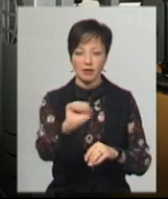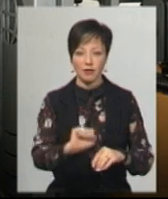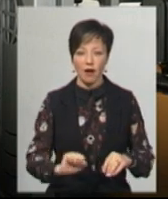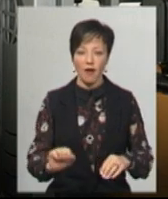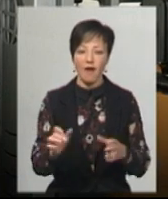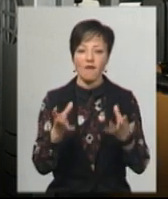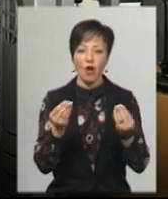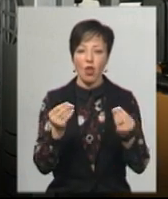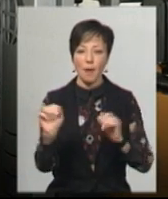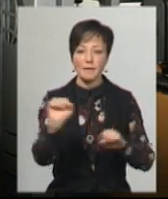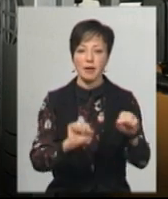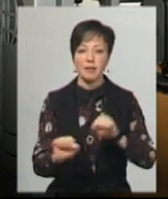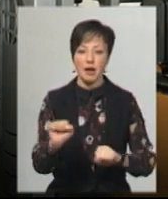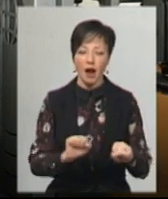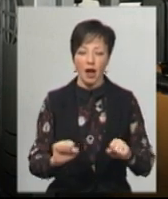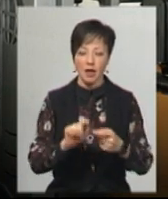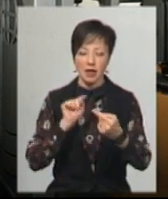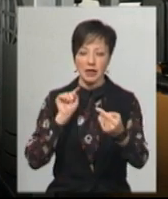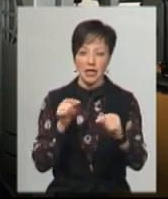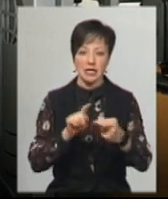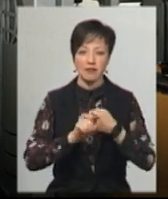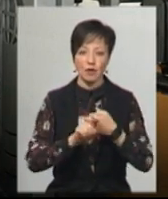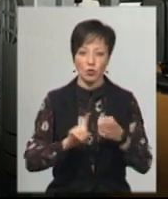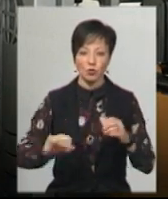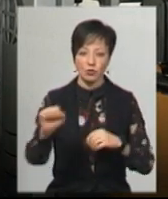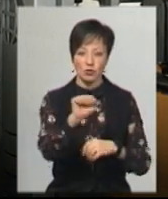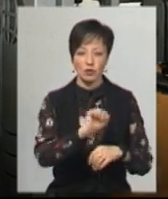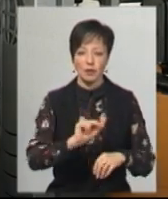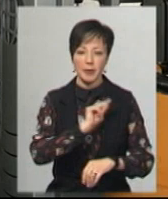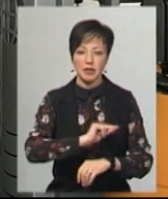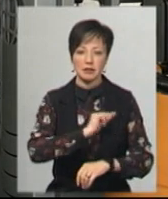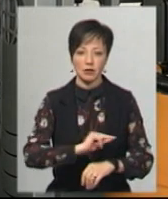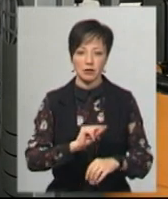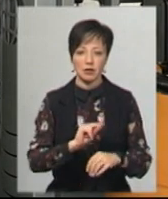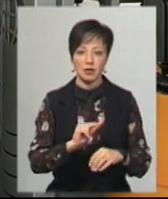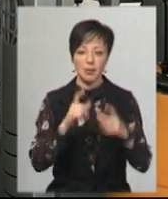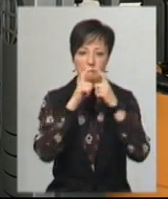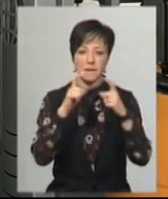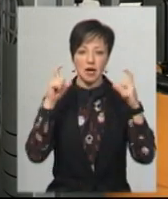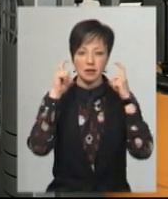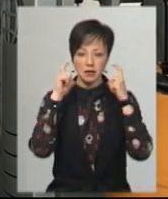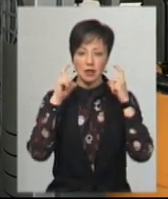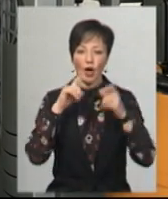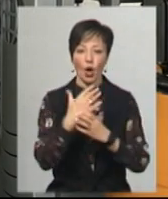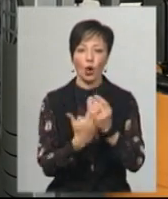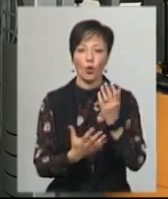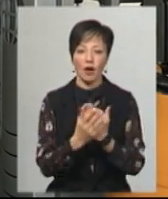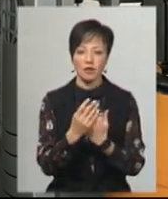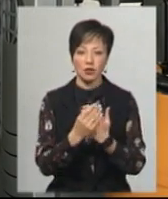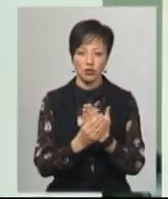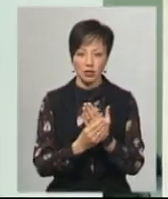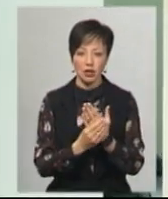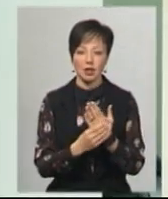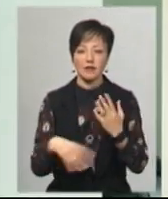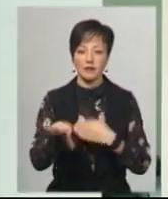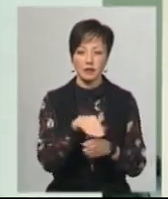прибирання дезінфікуючими. Наш весь робочий персонал ходить в захисних масках, рукавичках з